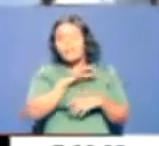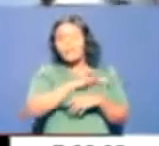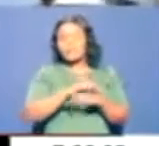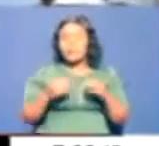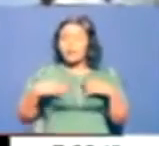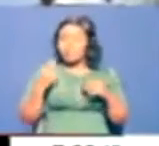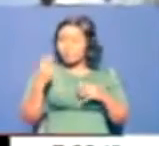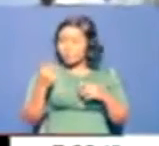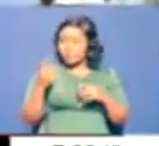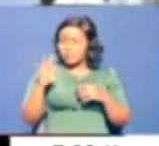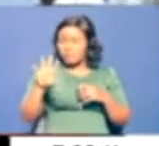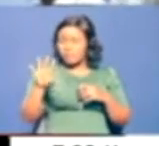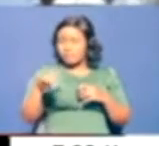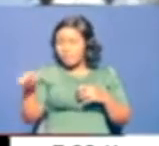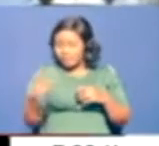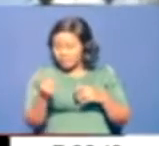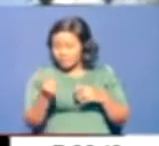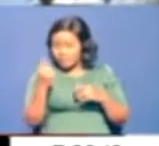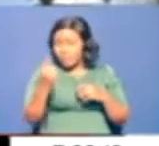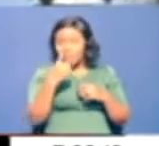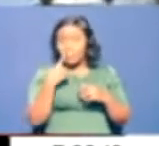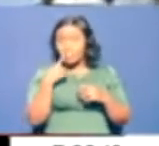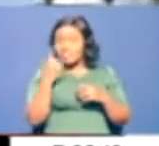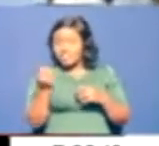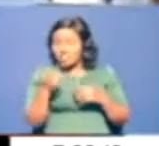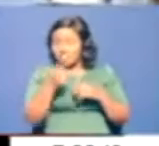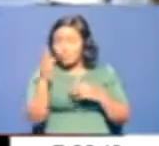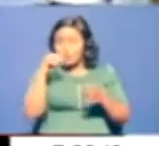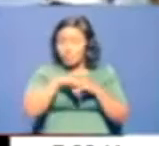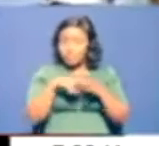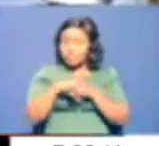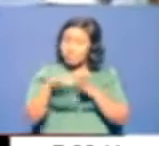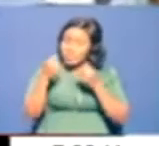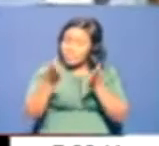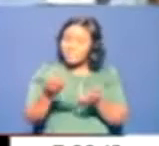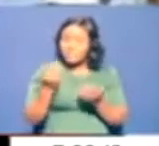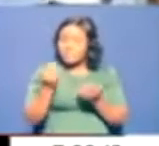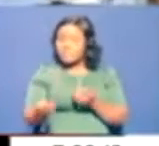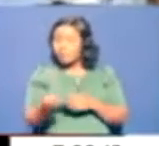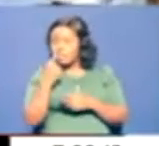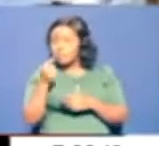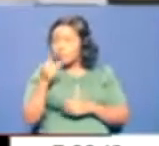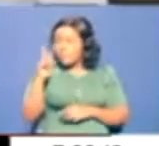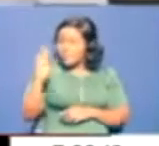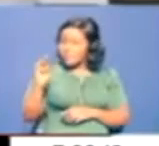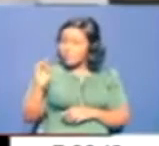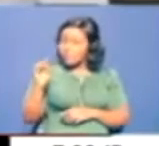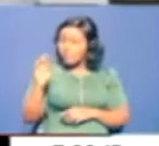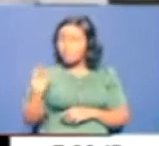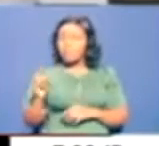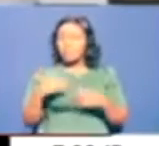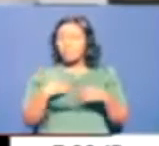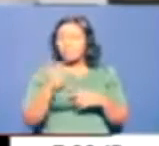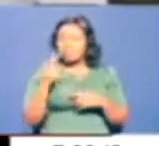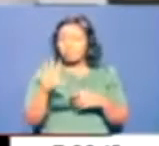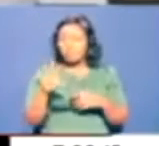25,000 shillings. So for every shilling that you invest in deworming a child, you reap 25,000 Kenya shillings. Dr.